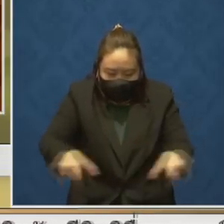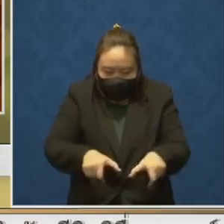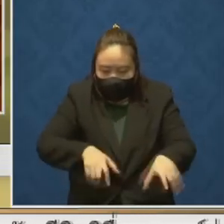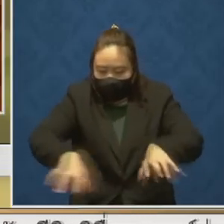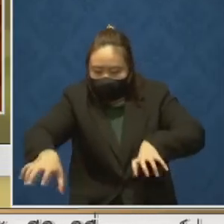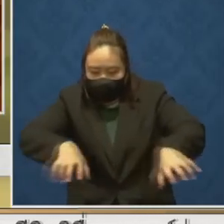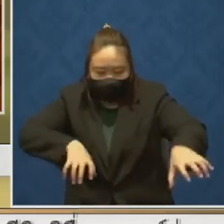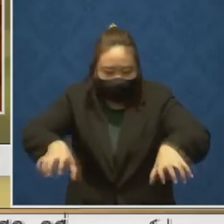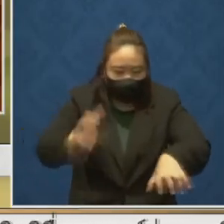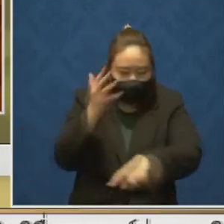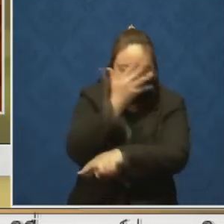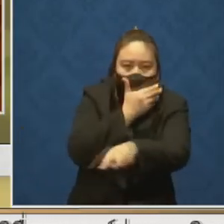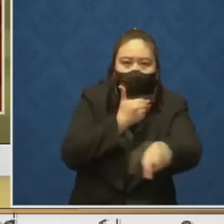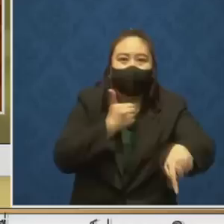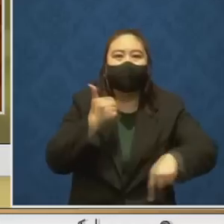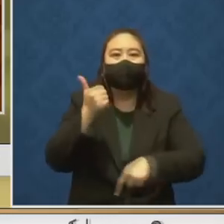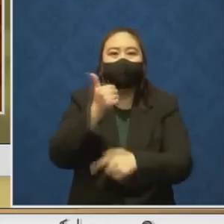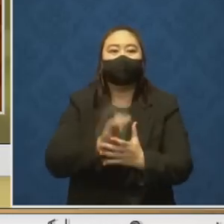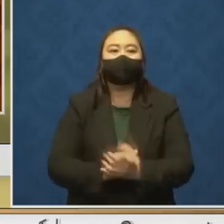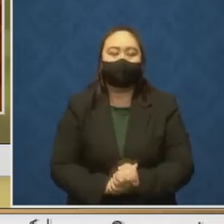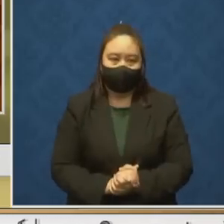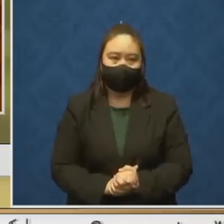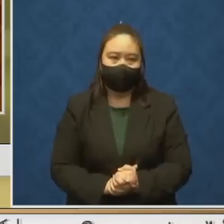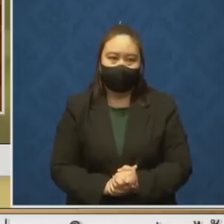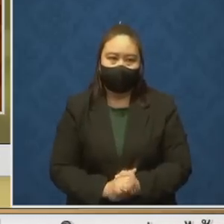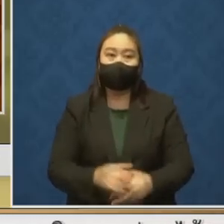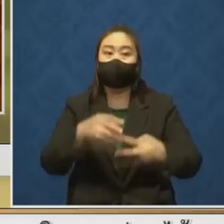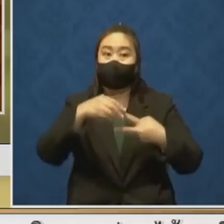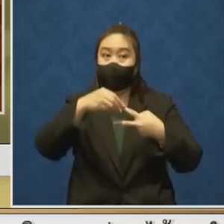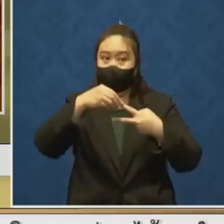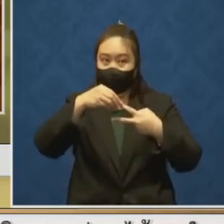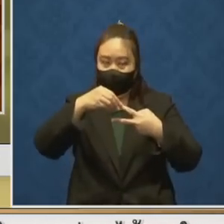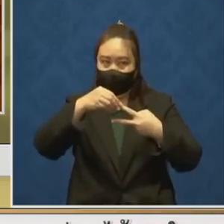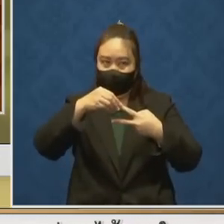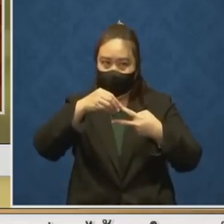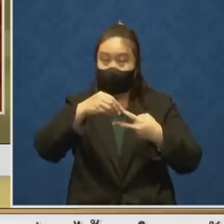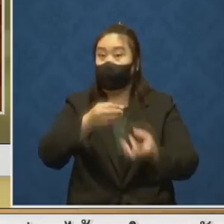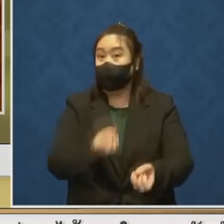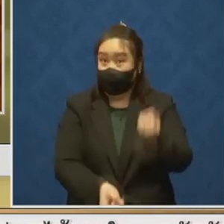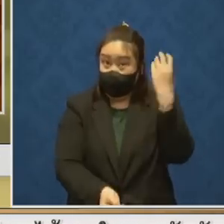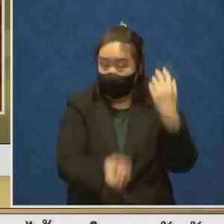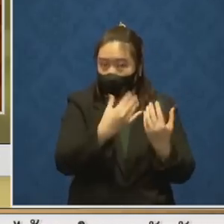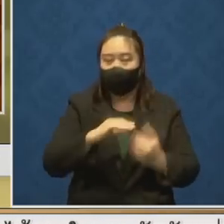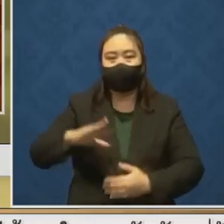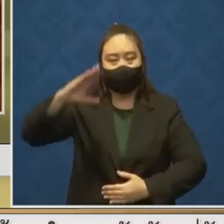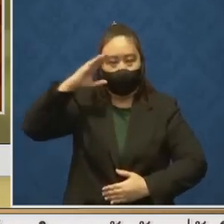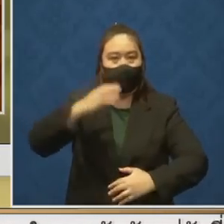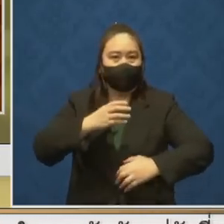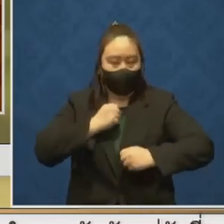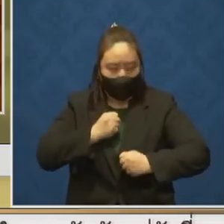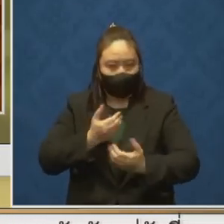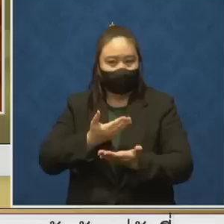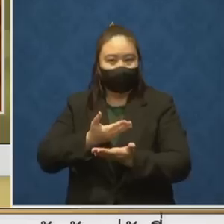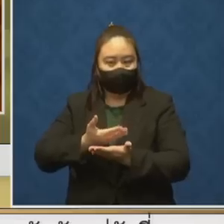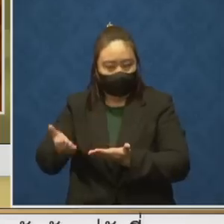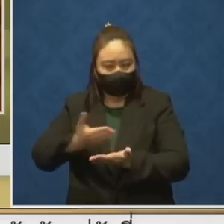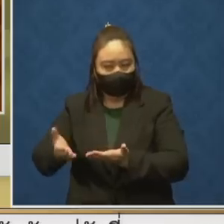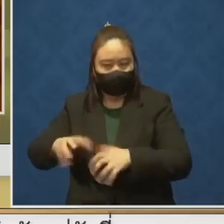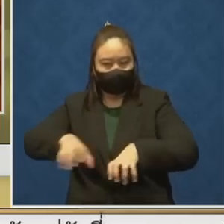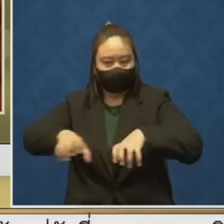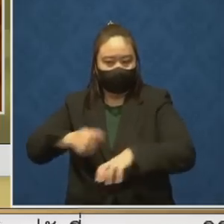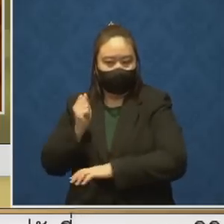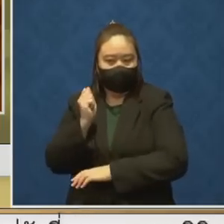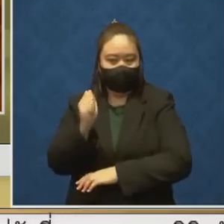ครงการแรกโครงการหลือถอนกองทะบวกได้เปผู้จัดซื้อจัดจ้างดังสไธ์ม